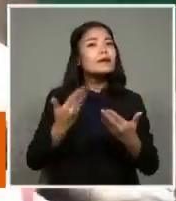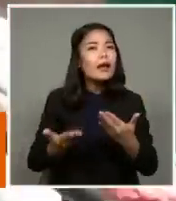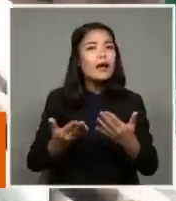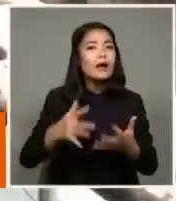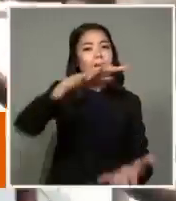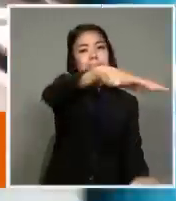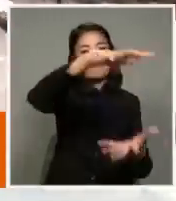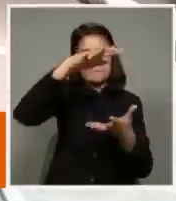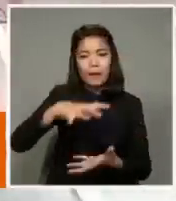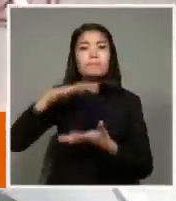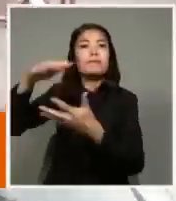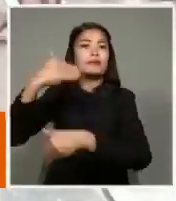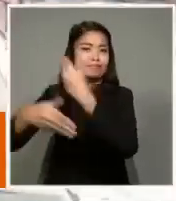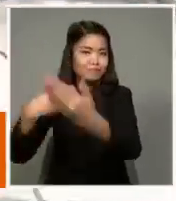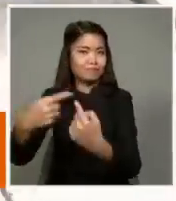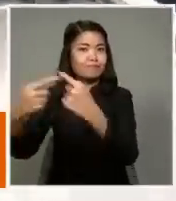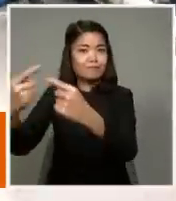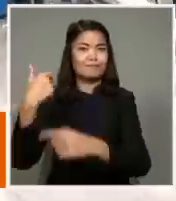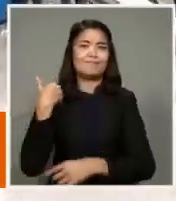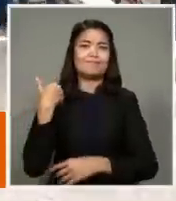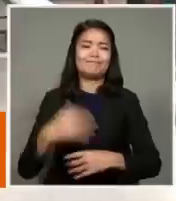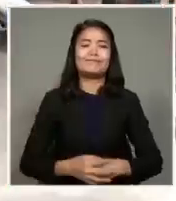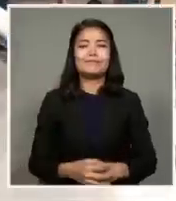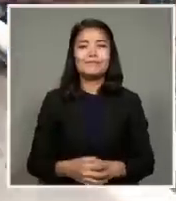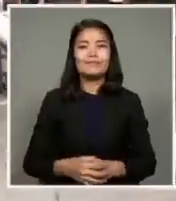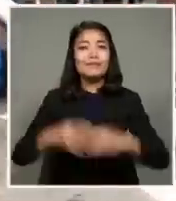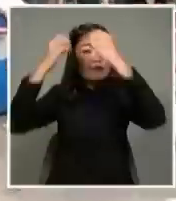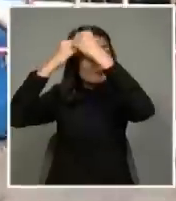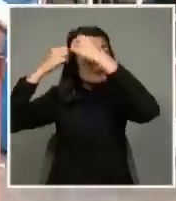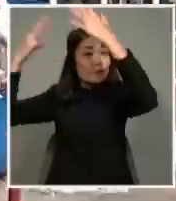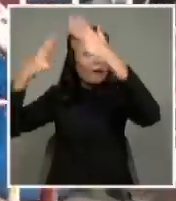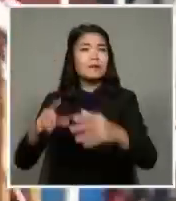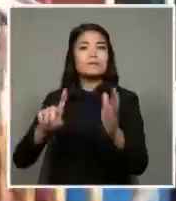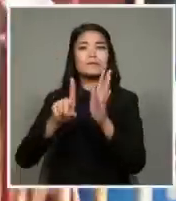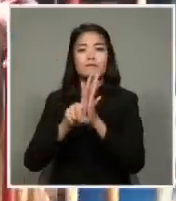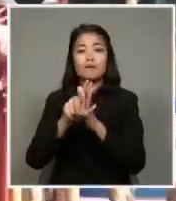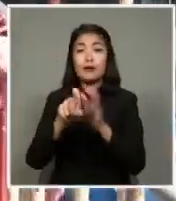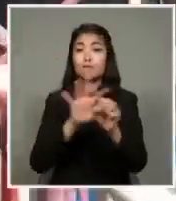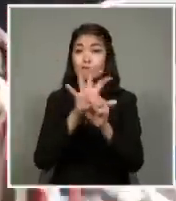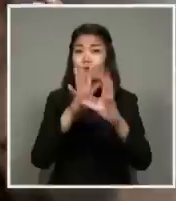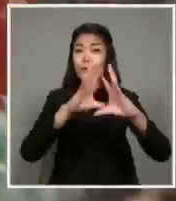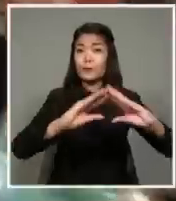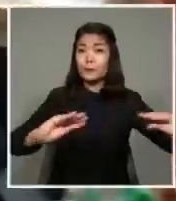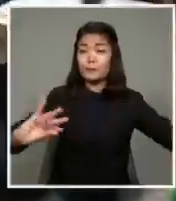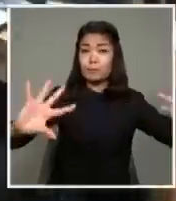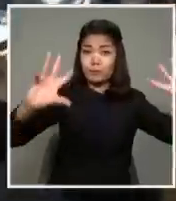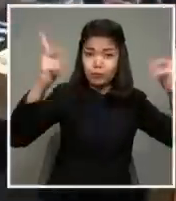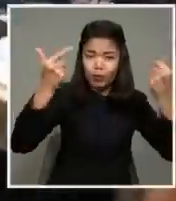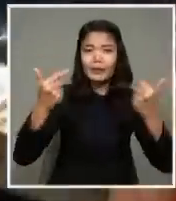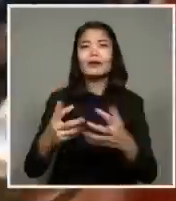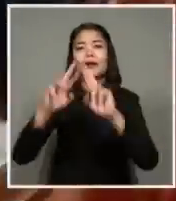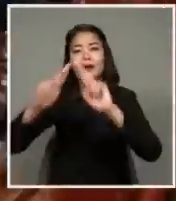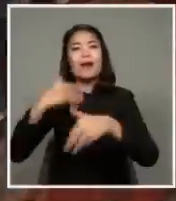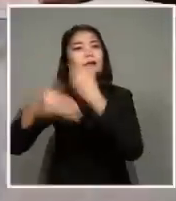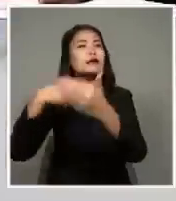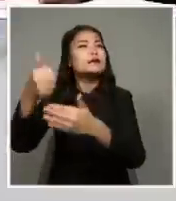าไปเพื่อที่จะนำไปขายต่อค่ะก็คาดหวังนะคะว่าสถานการณ์โควิดคลี่คลายไปแล้วบรรยากาศการซื้อขายที่นี่จะกลับมาคึ